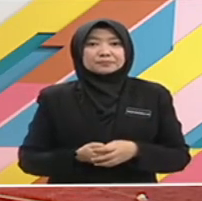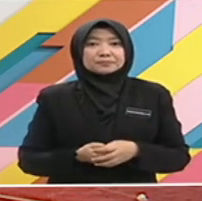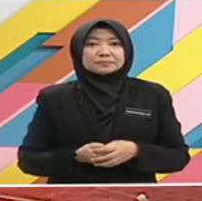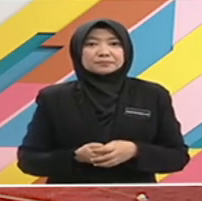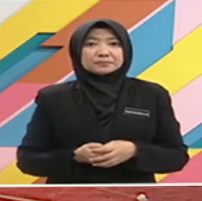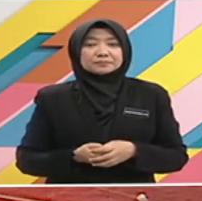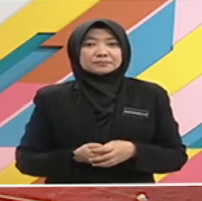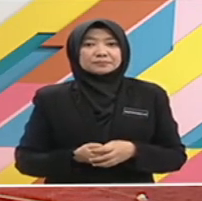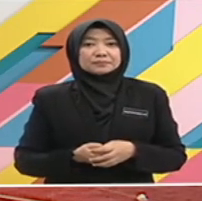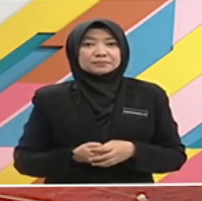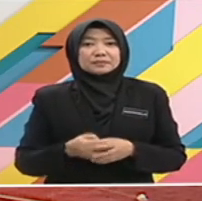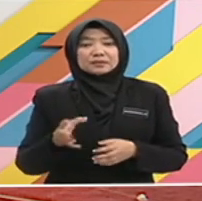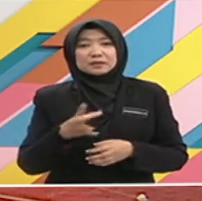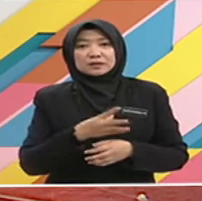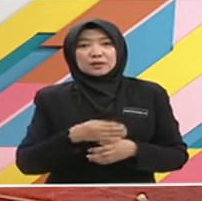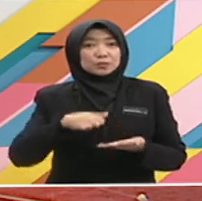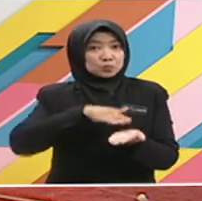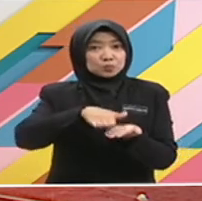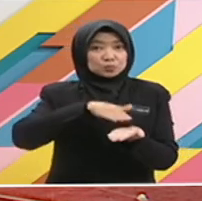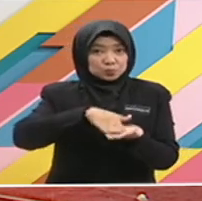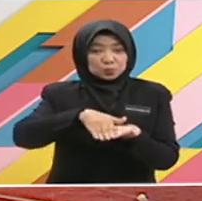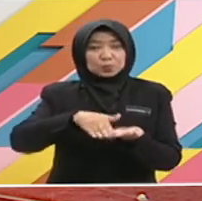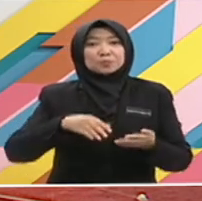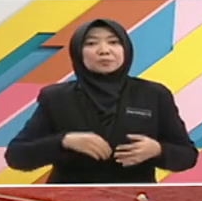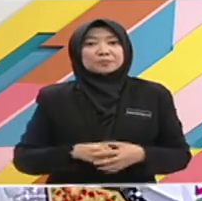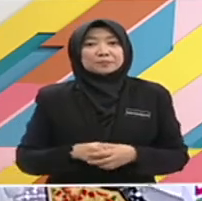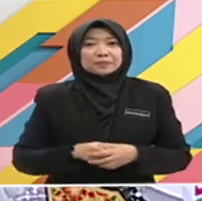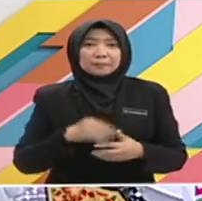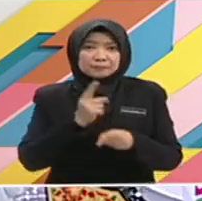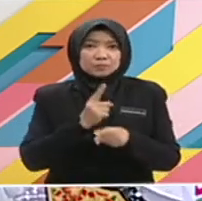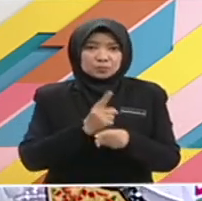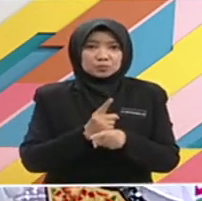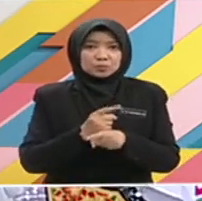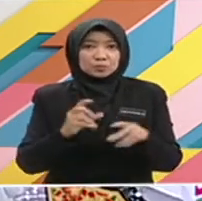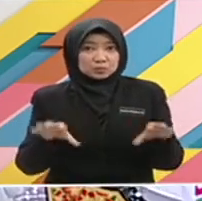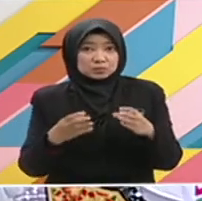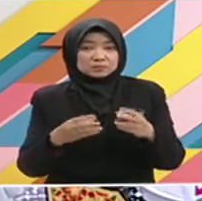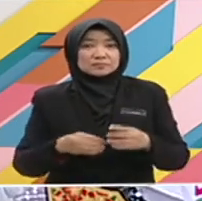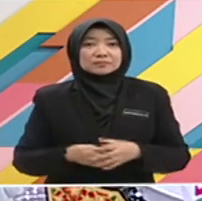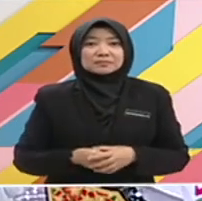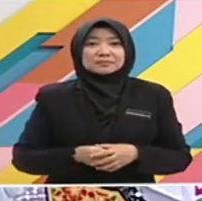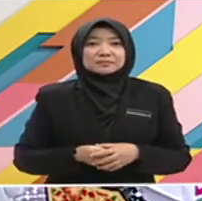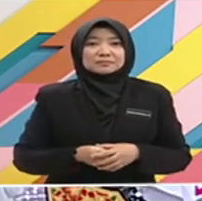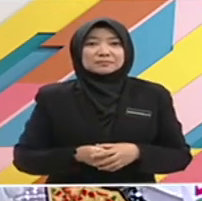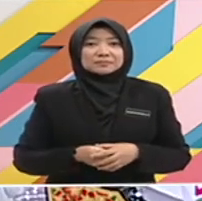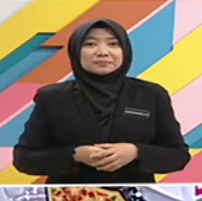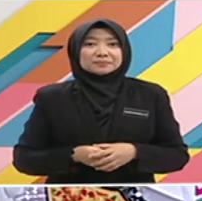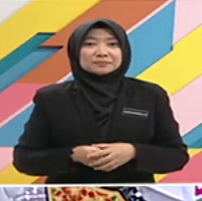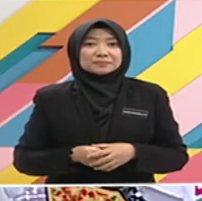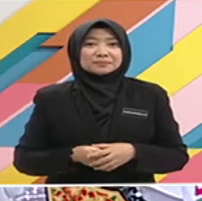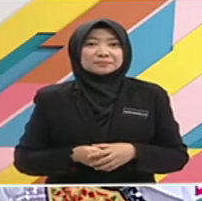ni. Lipat dan gosok. Gosok. Okey. Gosoklah keseluruhan tu. Gosok.